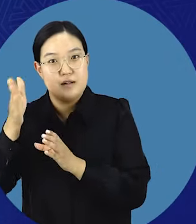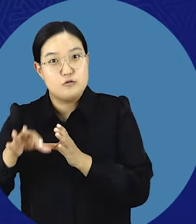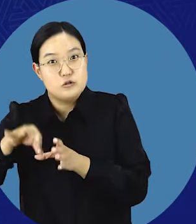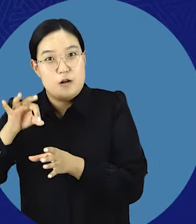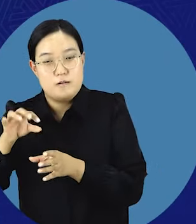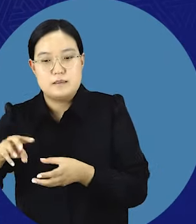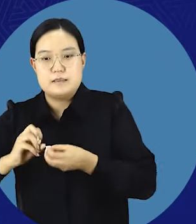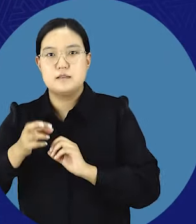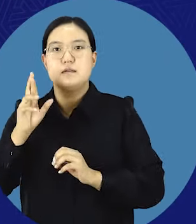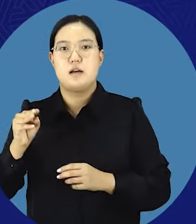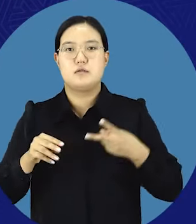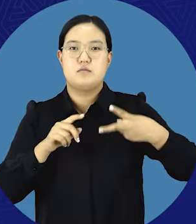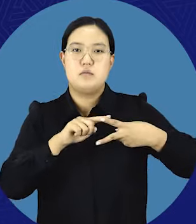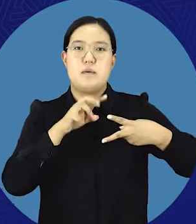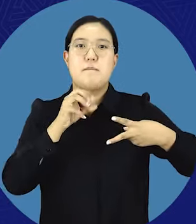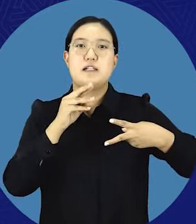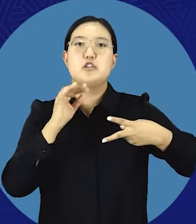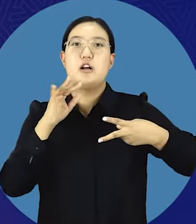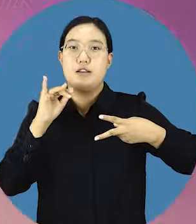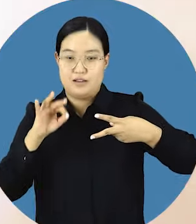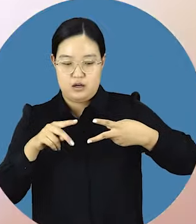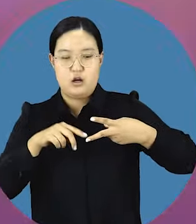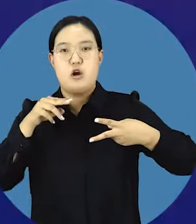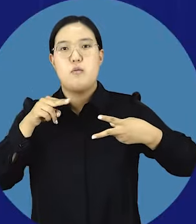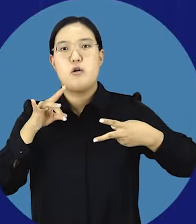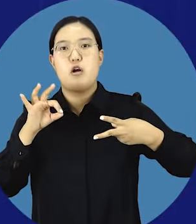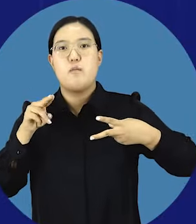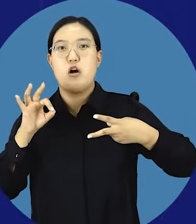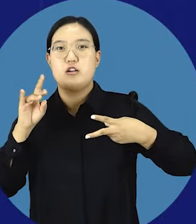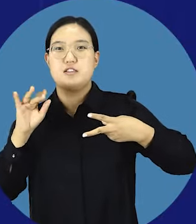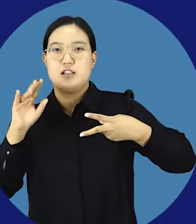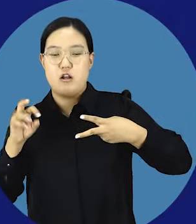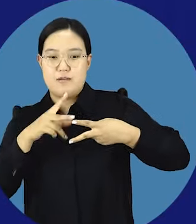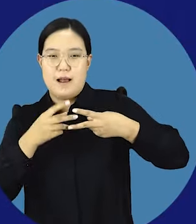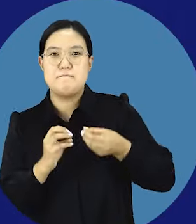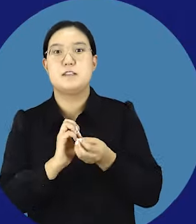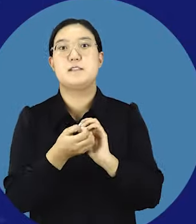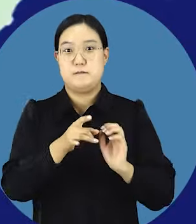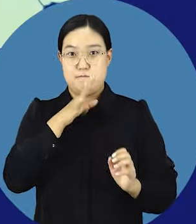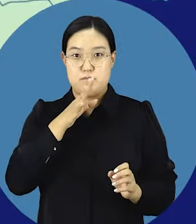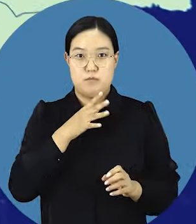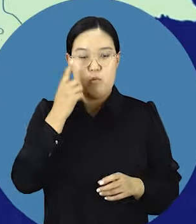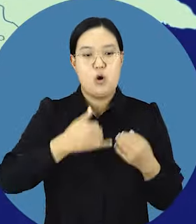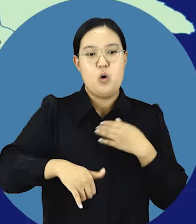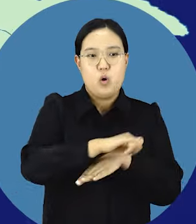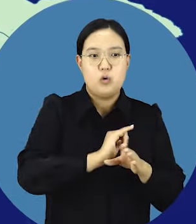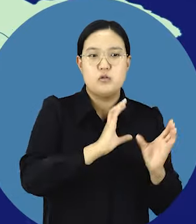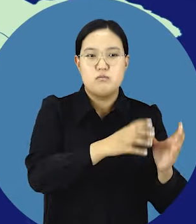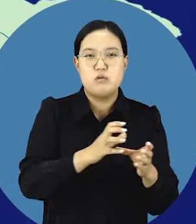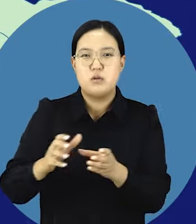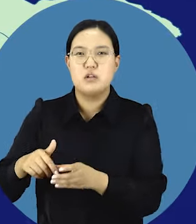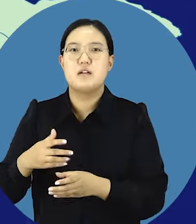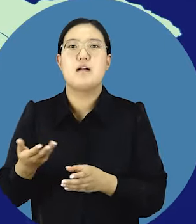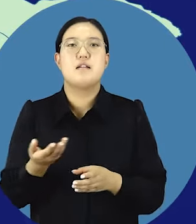сонгуулийг мажоритар болон пропорционал тогтолцоог хослуулж явуулах харуулсан. Монгол Улсын хурлын сонгуулийн тойрог нь 5 бүсэд хамаарах